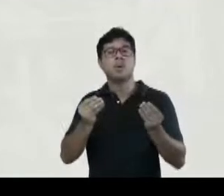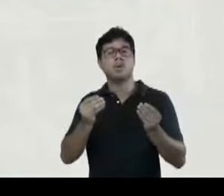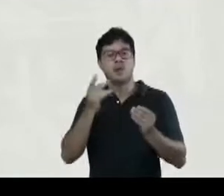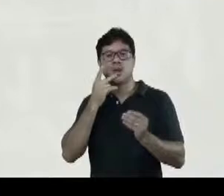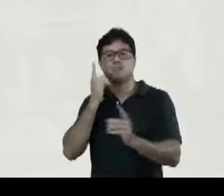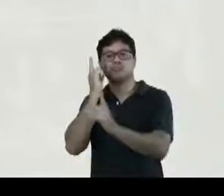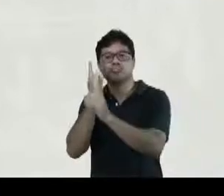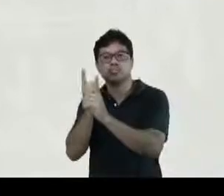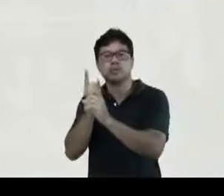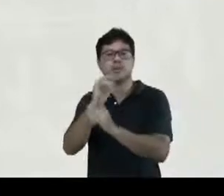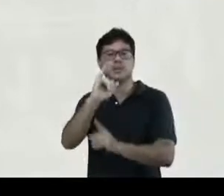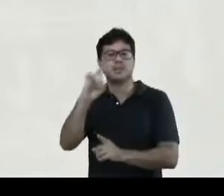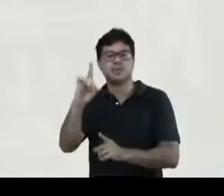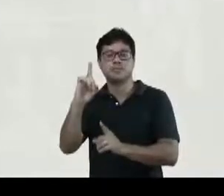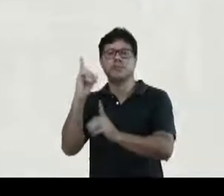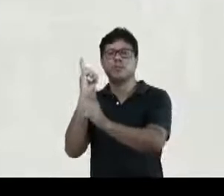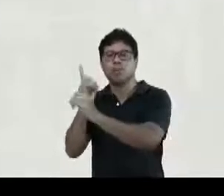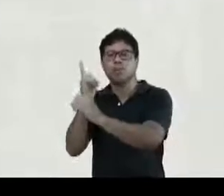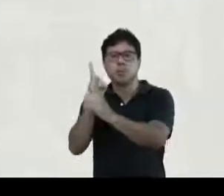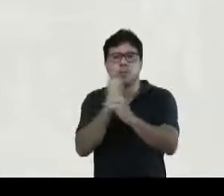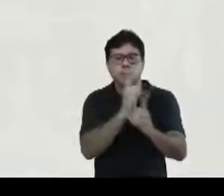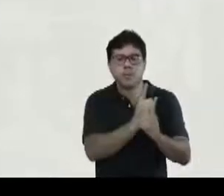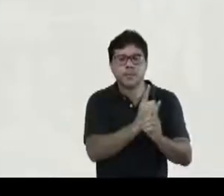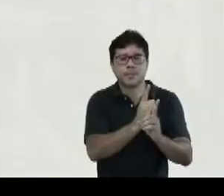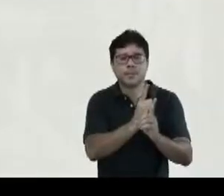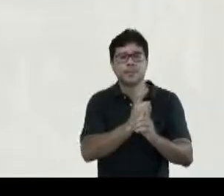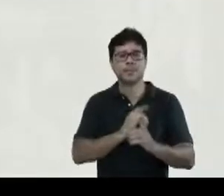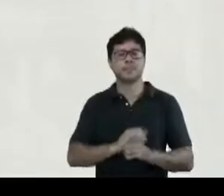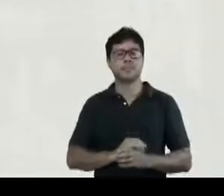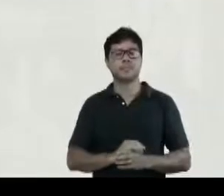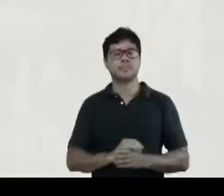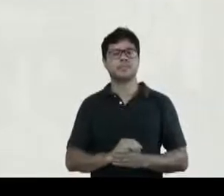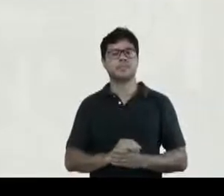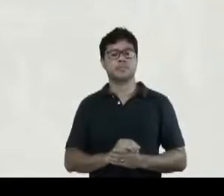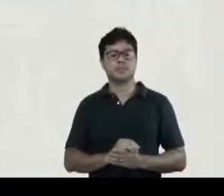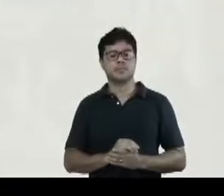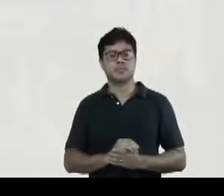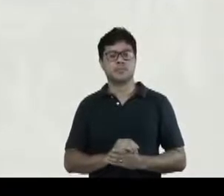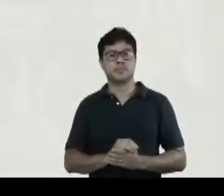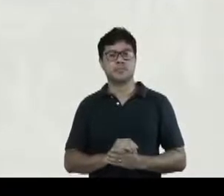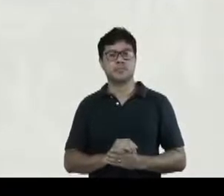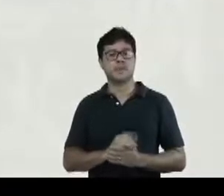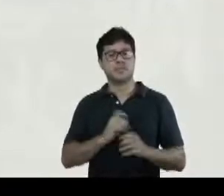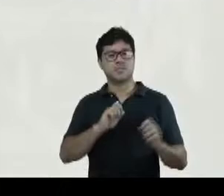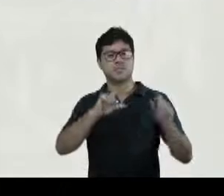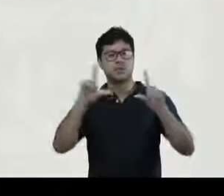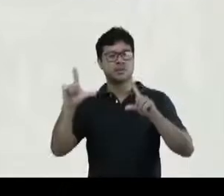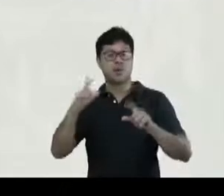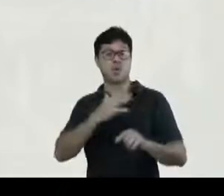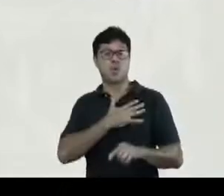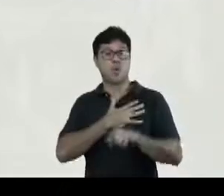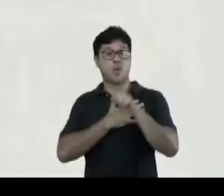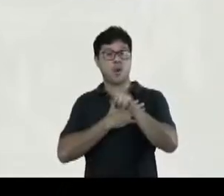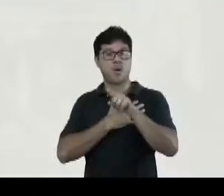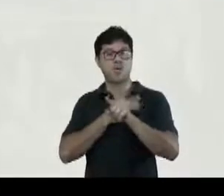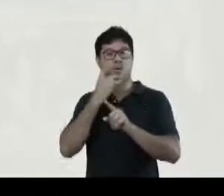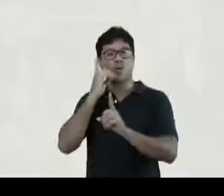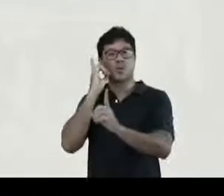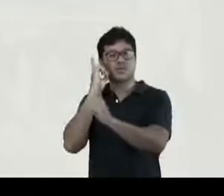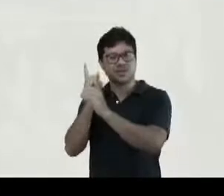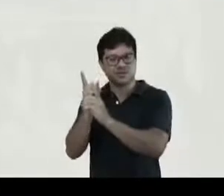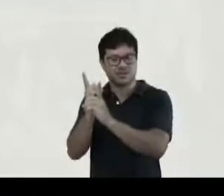zu verknüpfen. Meine Lieblingsfolie über die Identifier. Bei Drucken